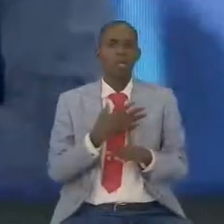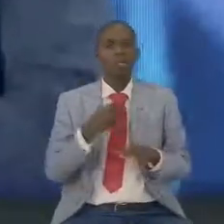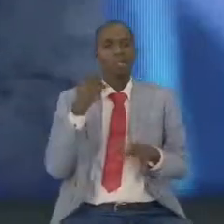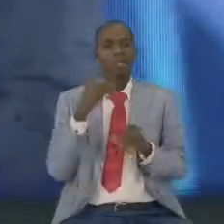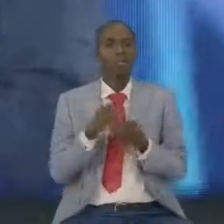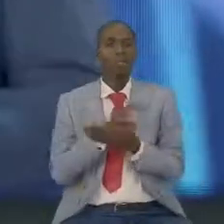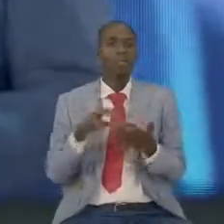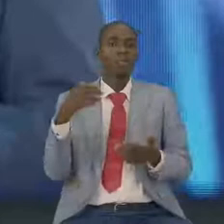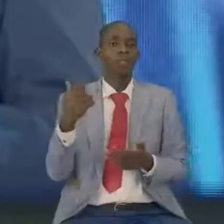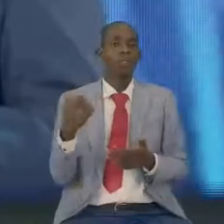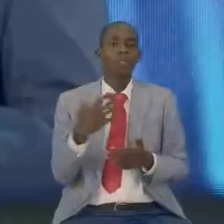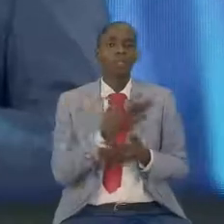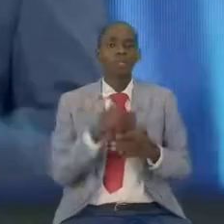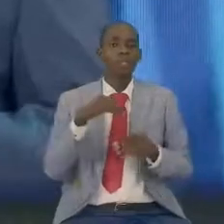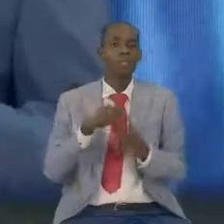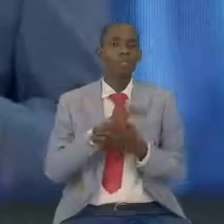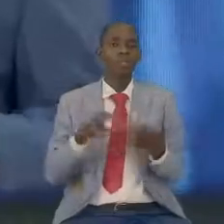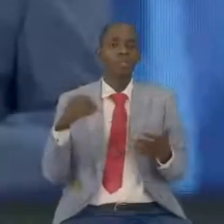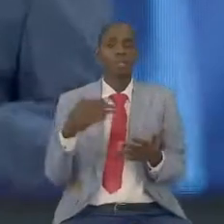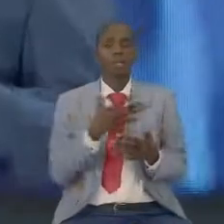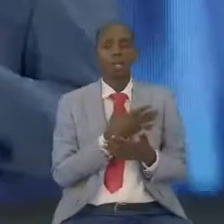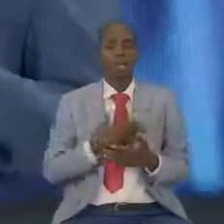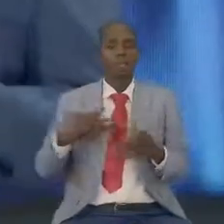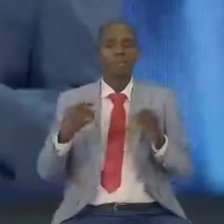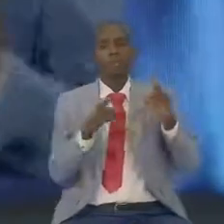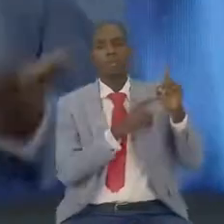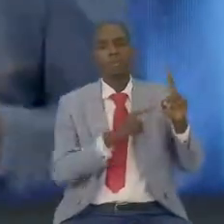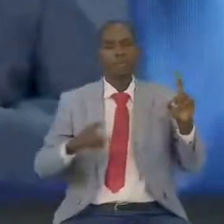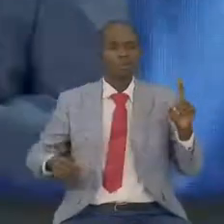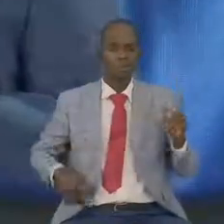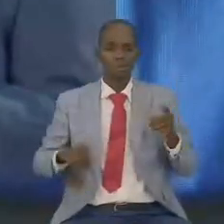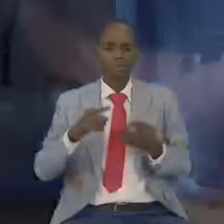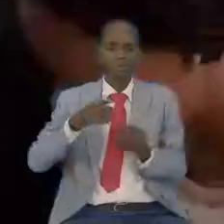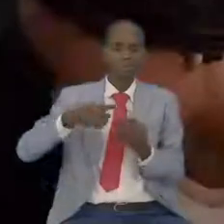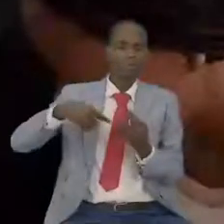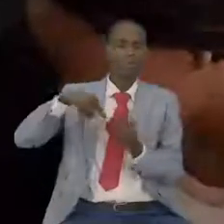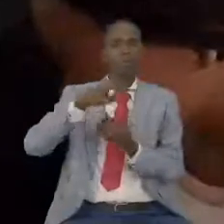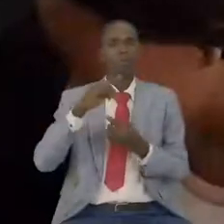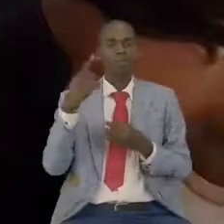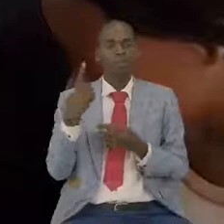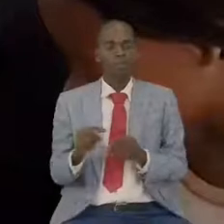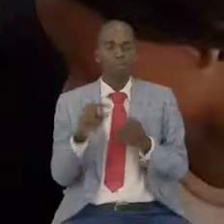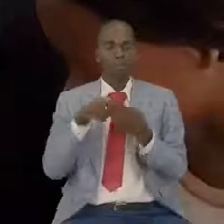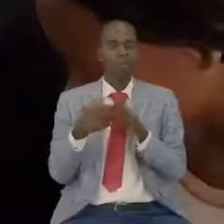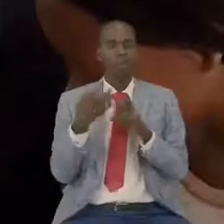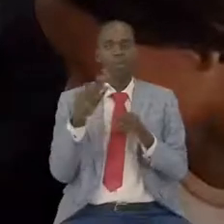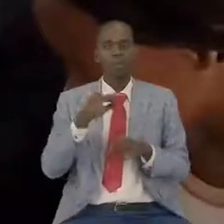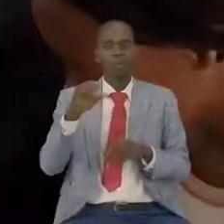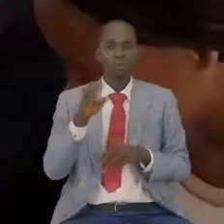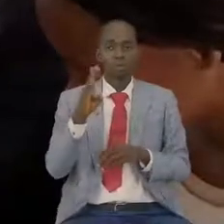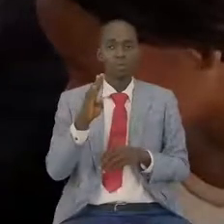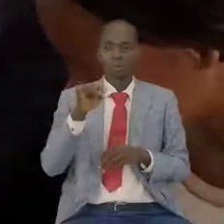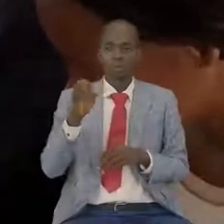cendre. Verset 10. L'Éternel rétablit Job dans son premier état. Il est toujours